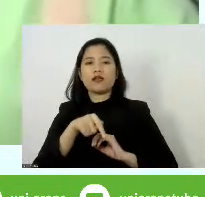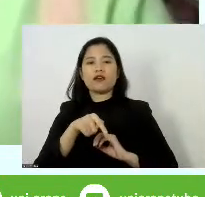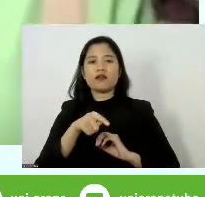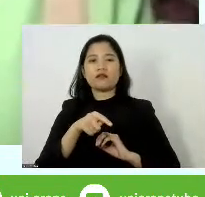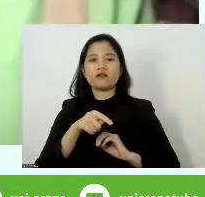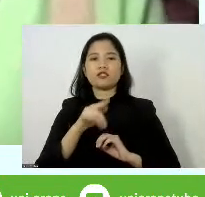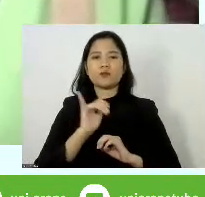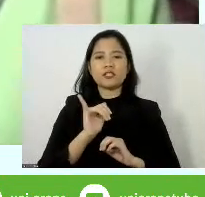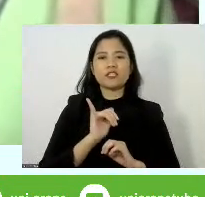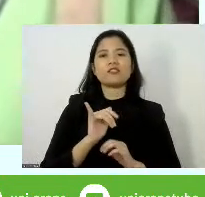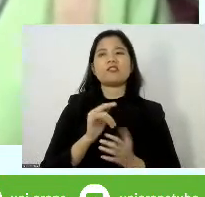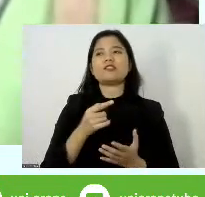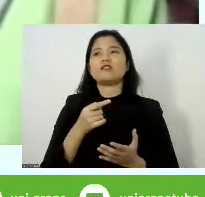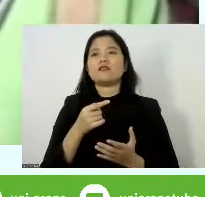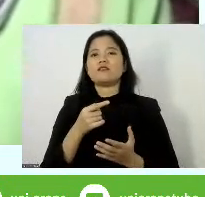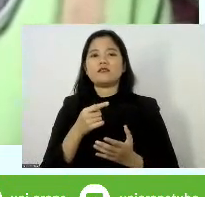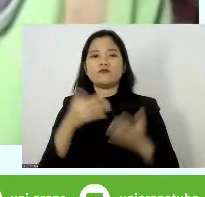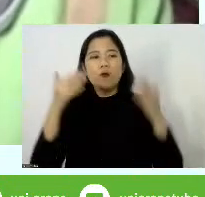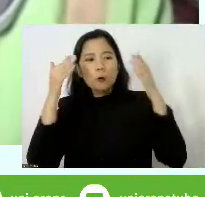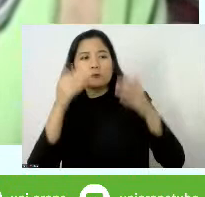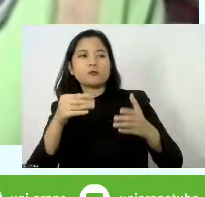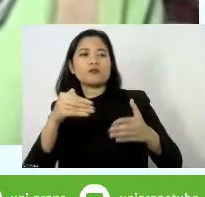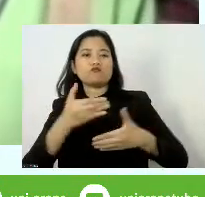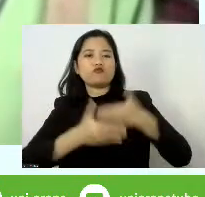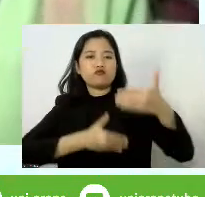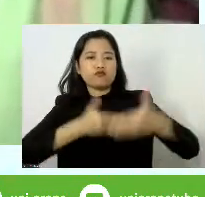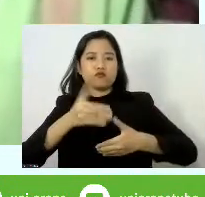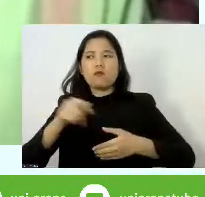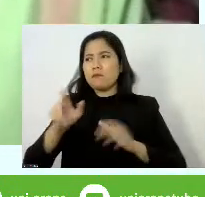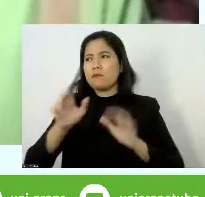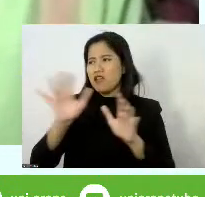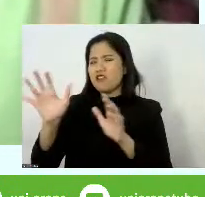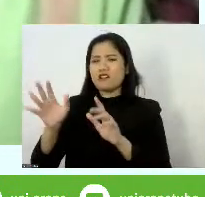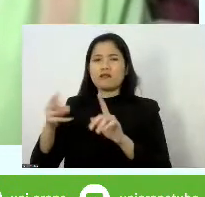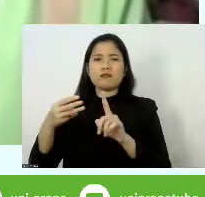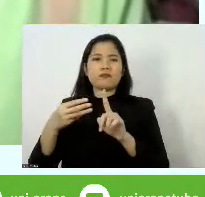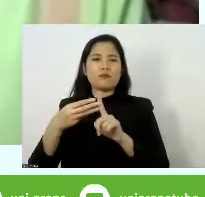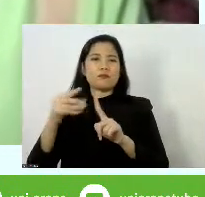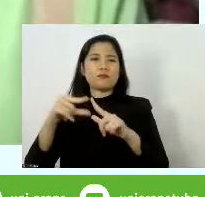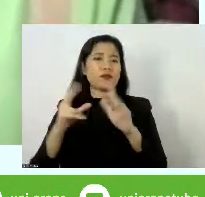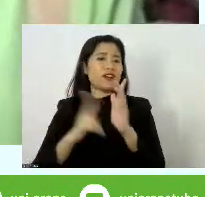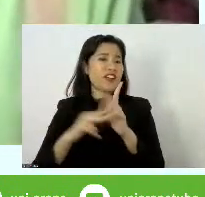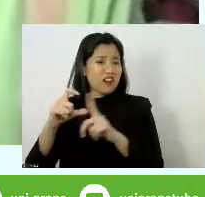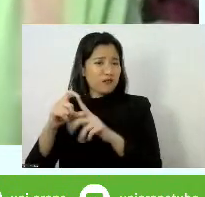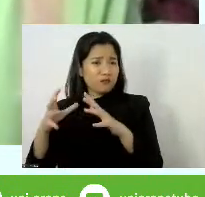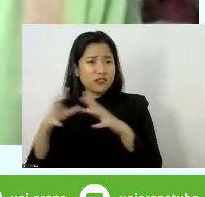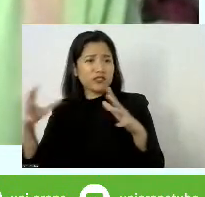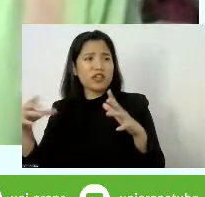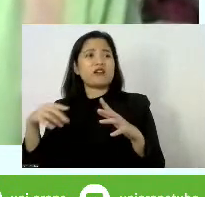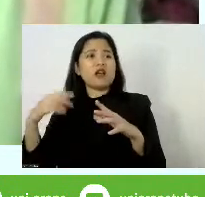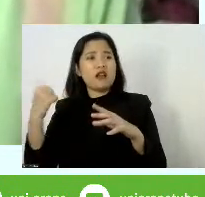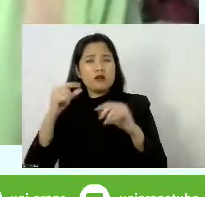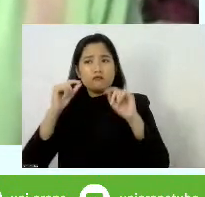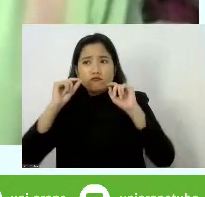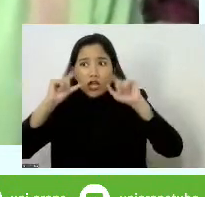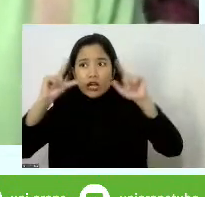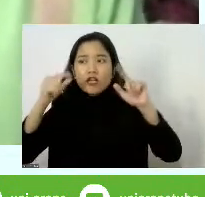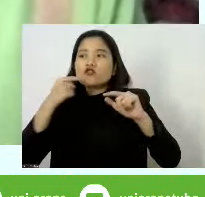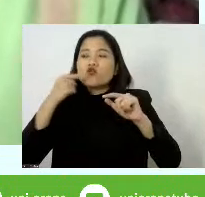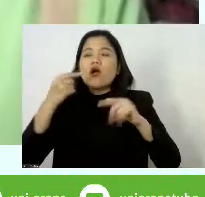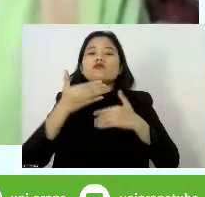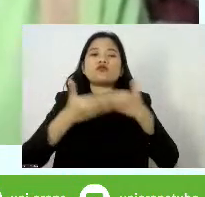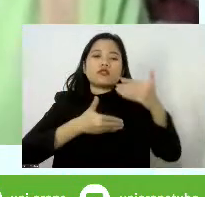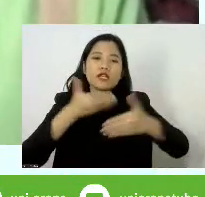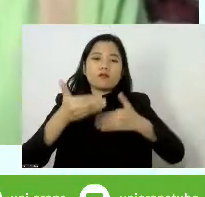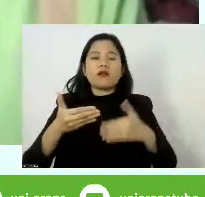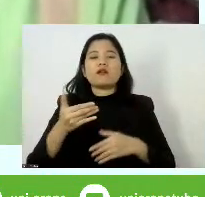yang keren dan Maksudnya anak muda harusnya relief juga gitu bisa melek udah mulai nih sama yang sustainable gitu ya mbak